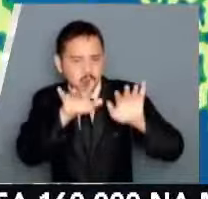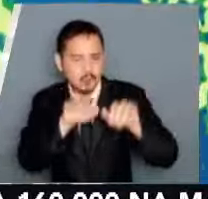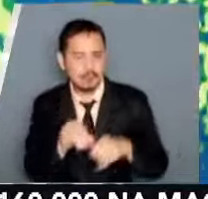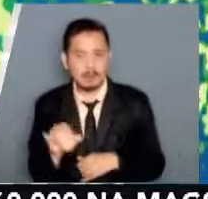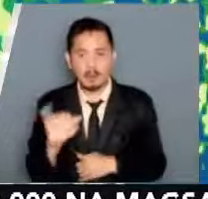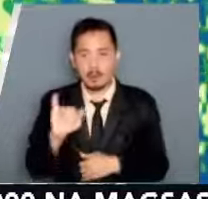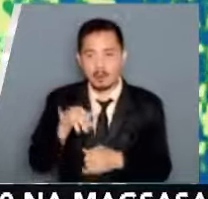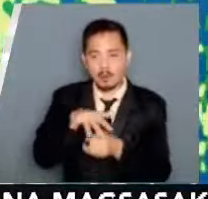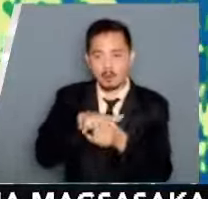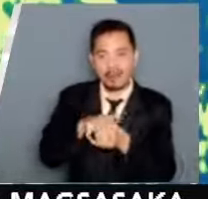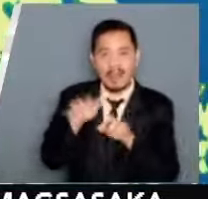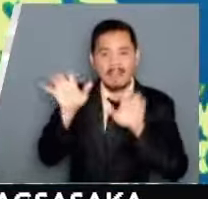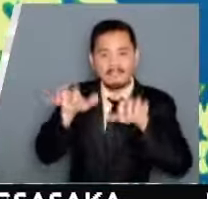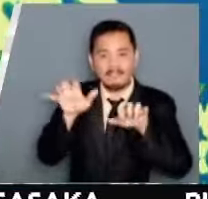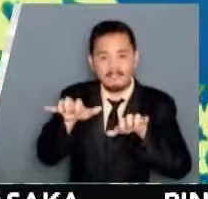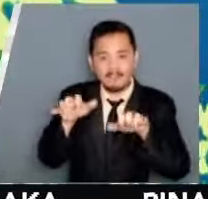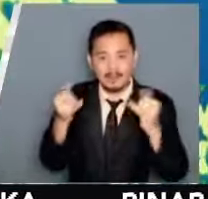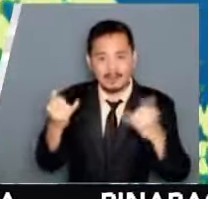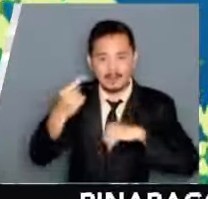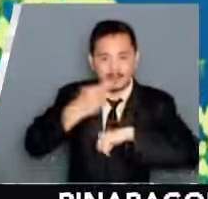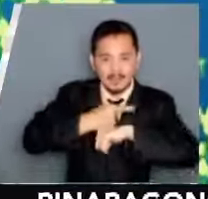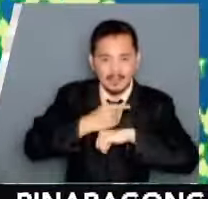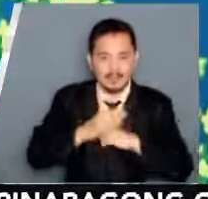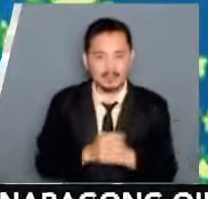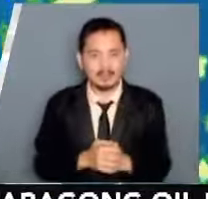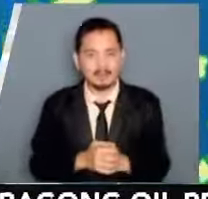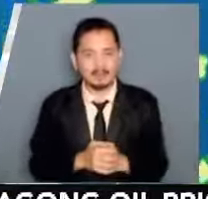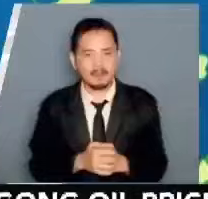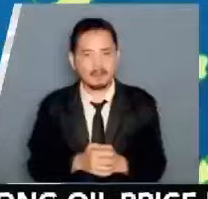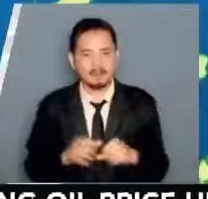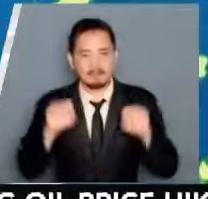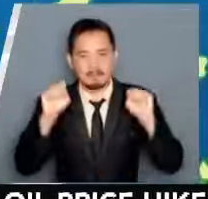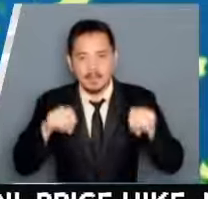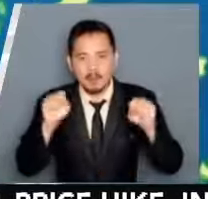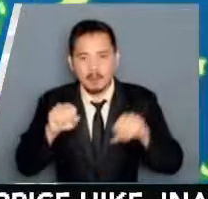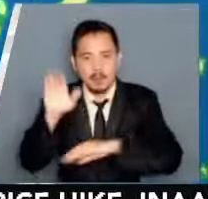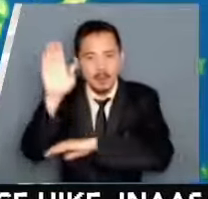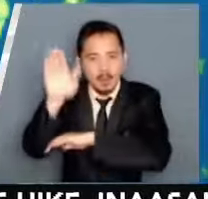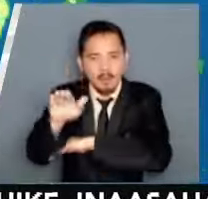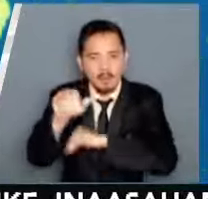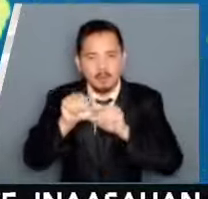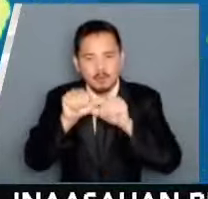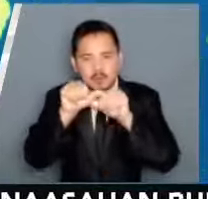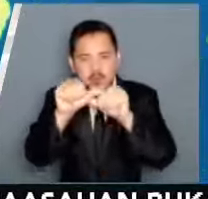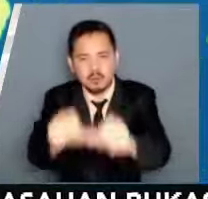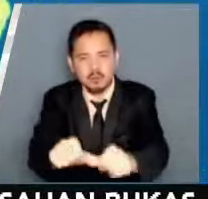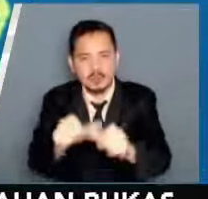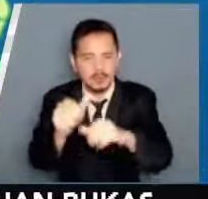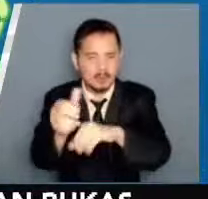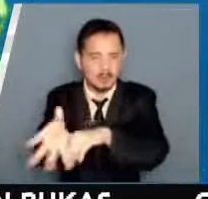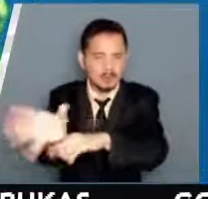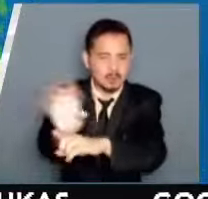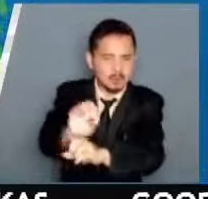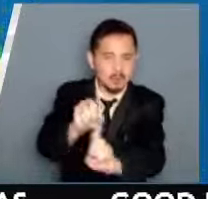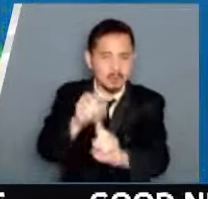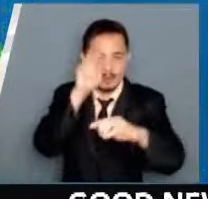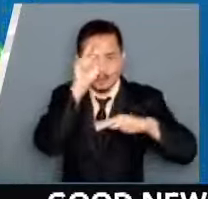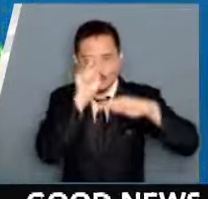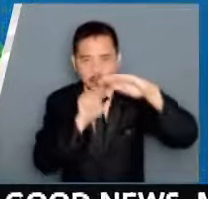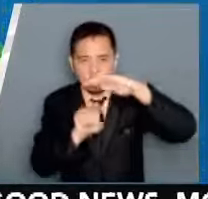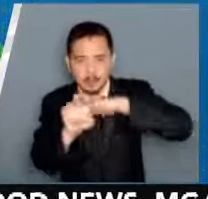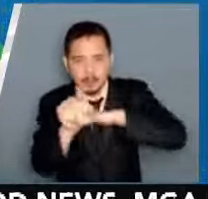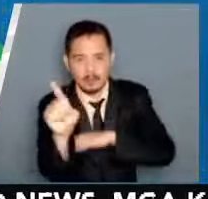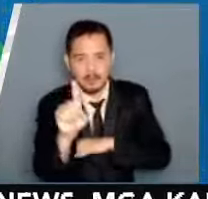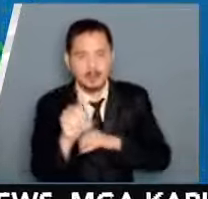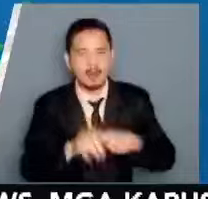thunderstorm. Ngayong araw, higit na mataas ang posibilidad niyan sa hapon at gabi. Base sa rainfall forecast ng Metro Weather, posible ang heavy to intense